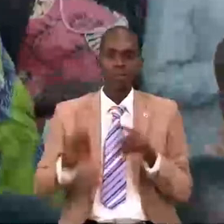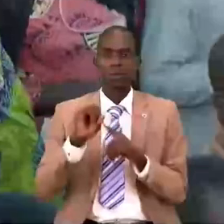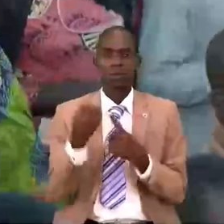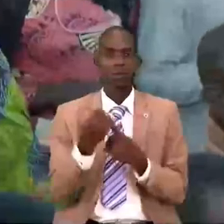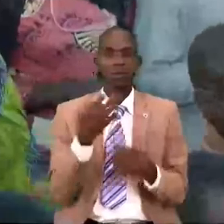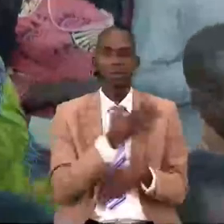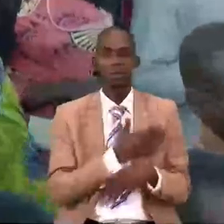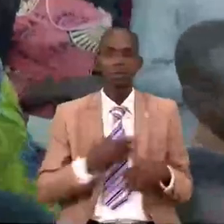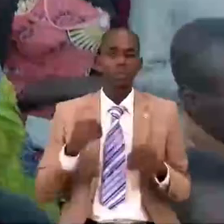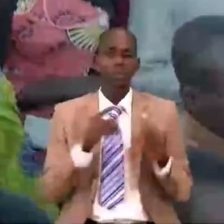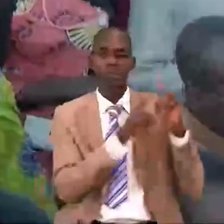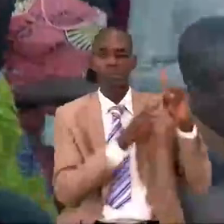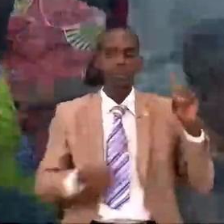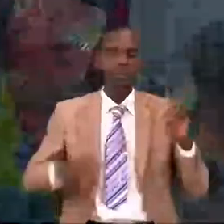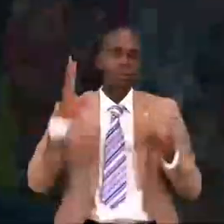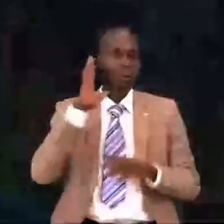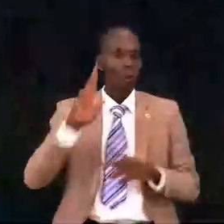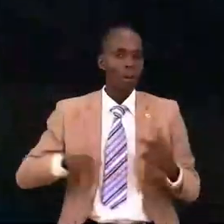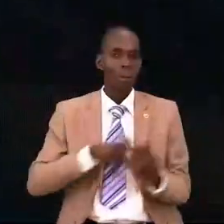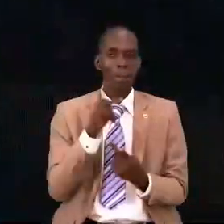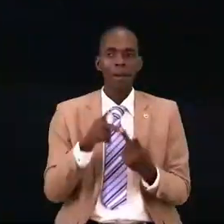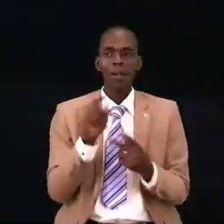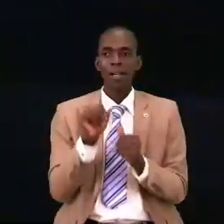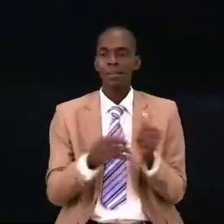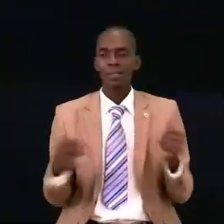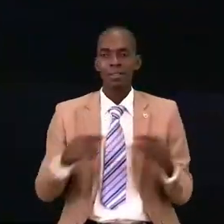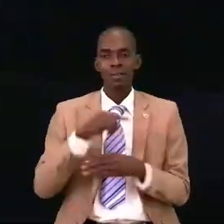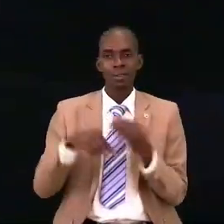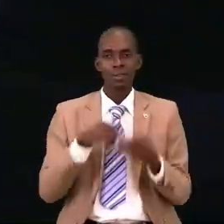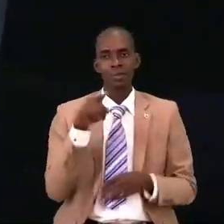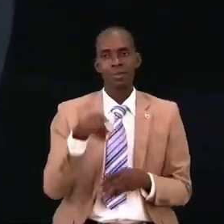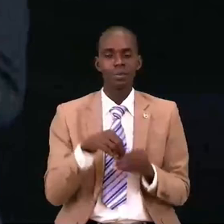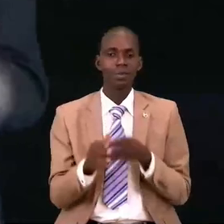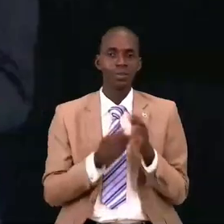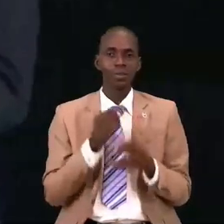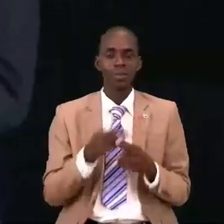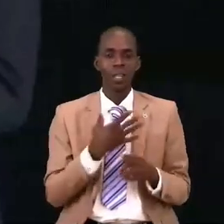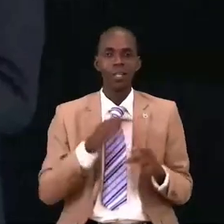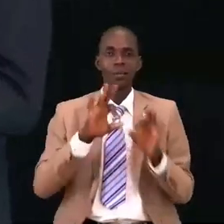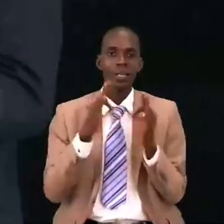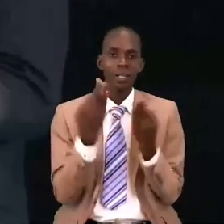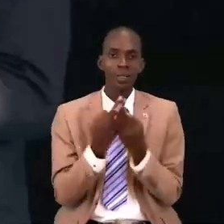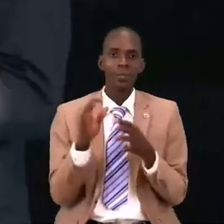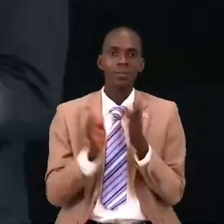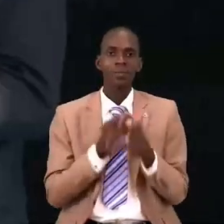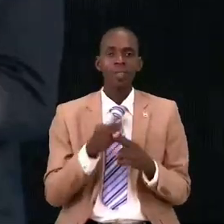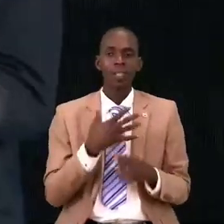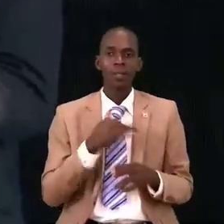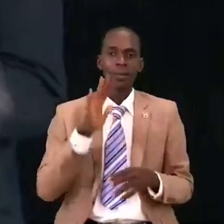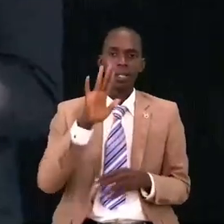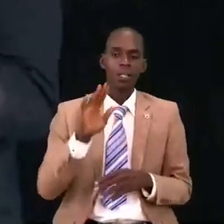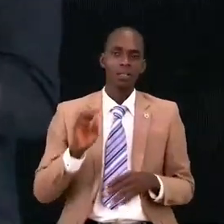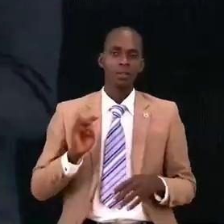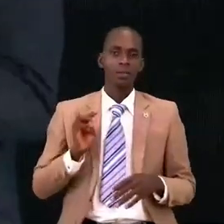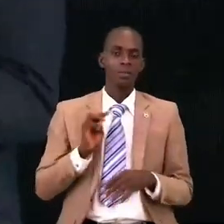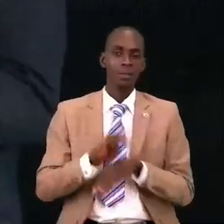concernant et dans ta famille, dans ton ministère et dans toutes nos églises. Père, nous te remercions une fois